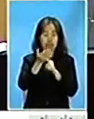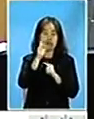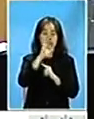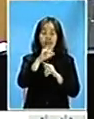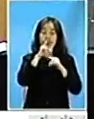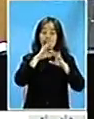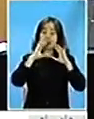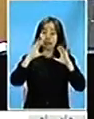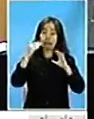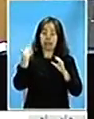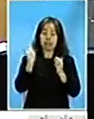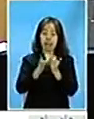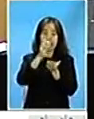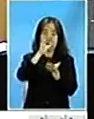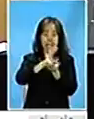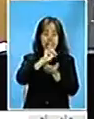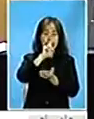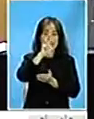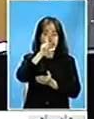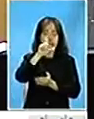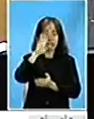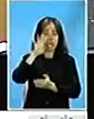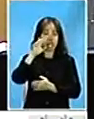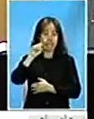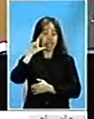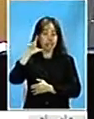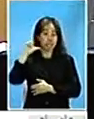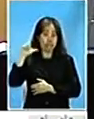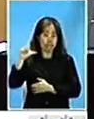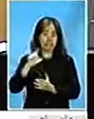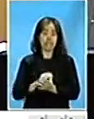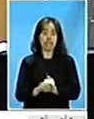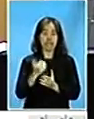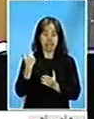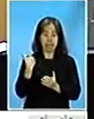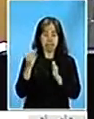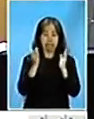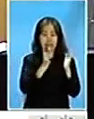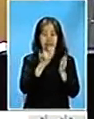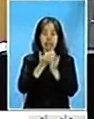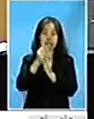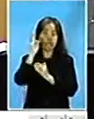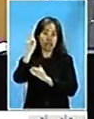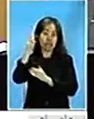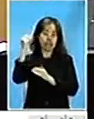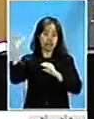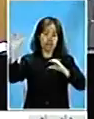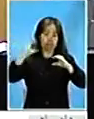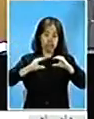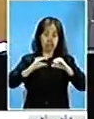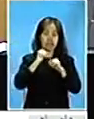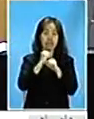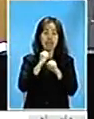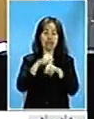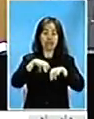ไว้2,400,000 ล้านแล้วก็ส่วนหนึ่งจะต้องไปกู้เงินเพื่อมาบริหารให้เป็นไปต